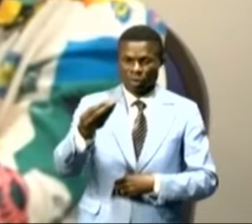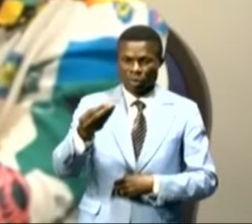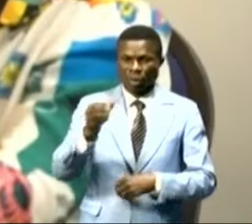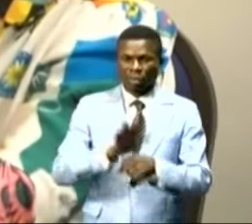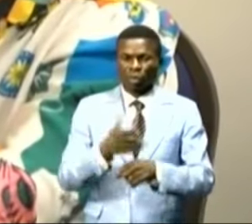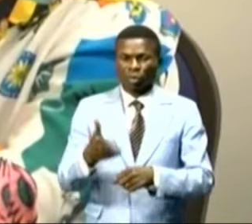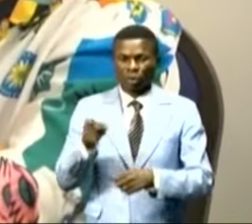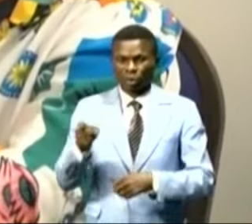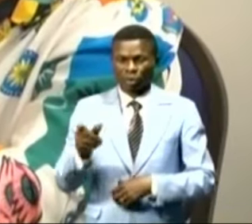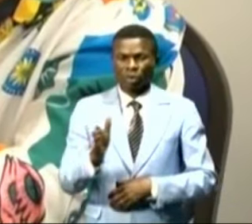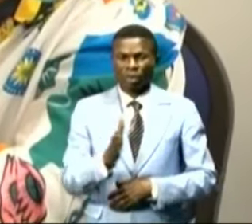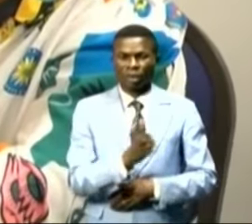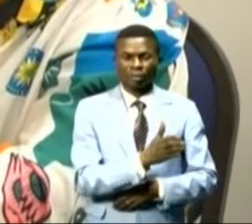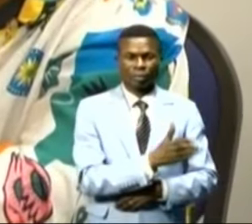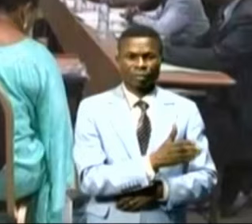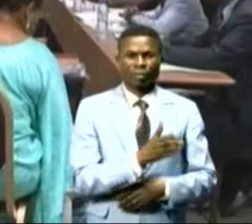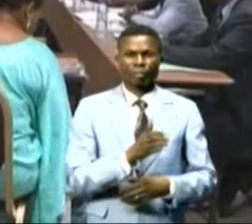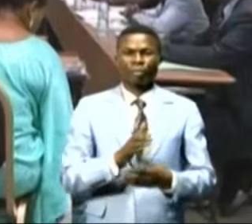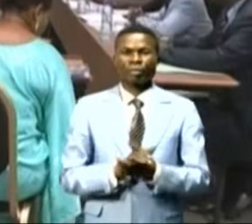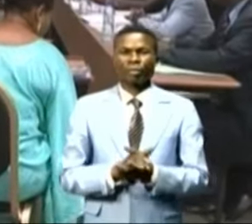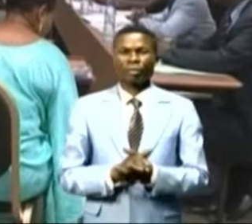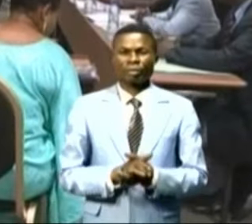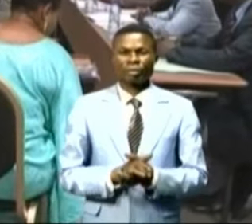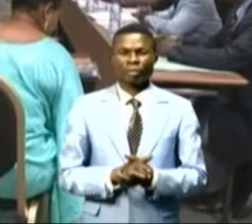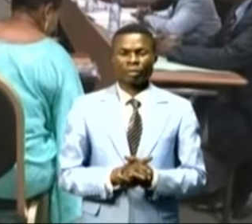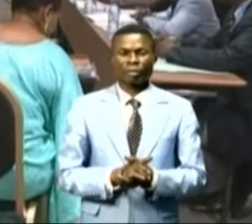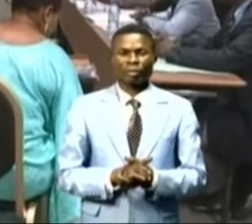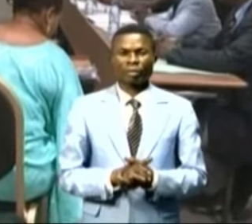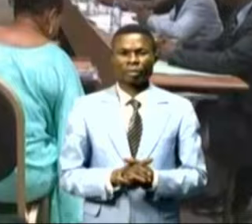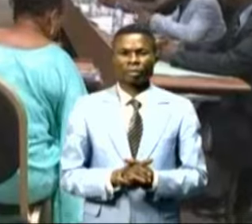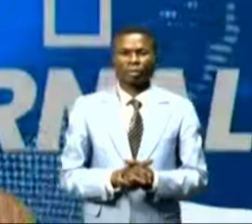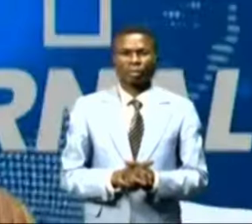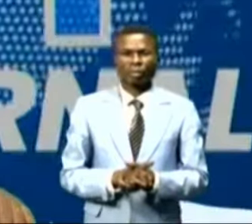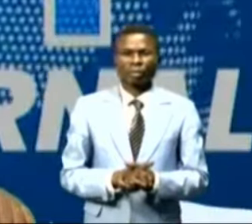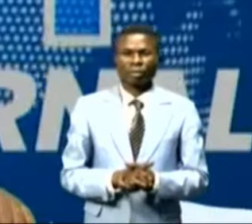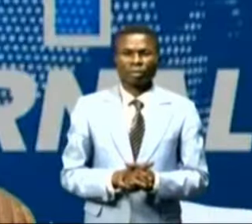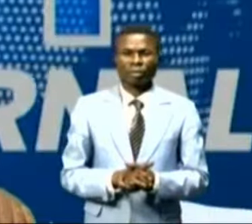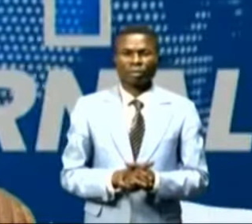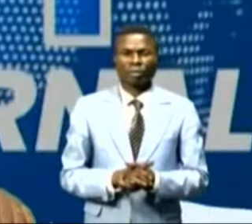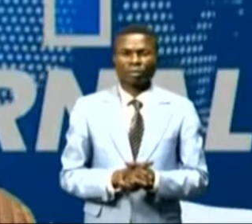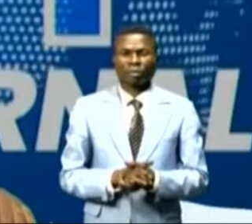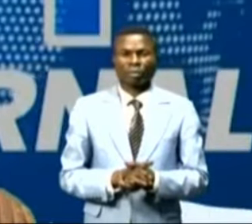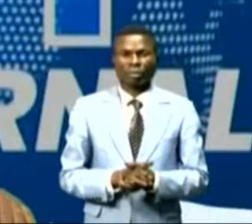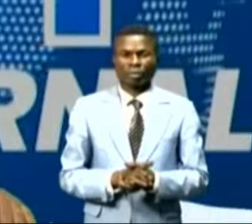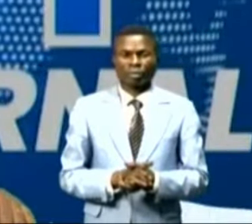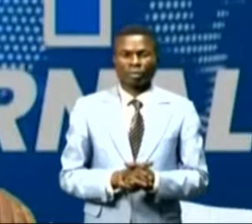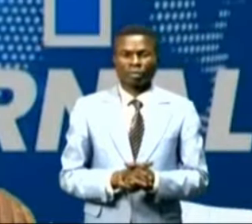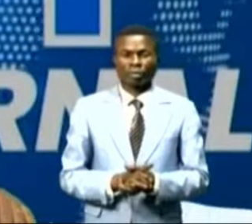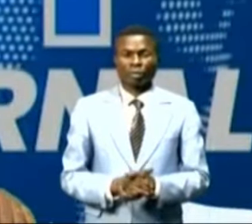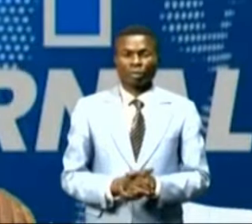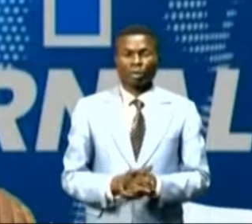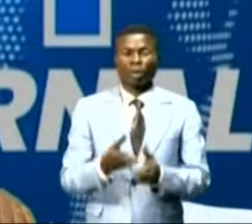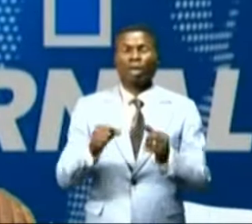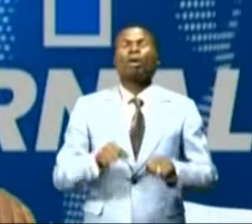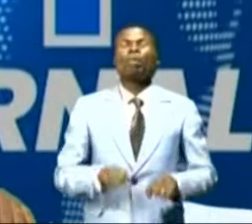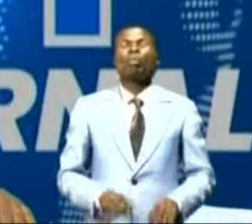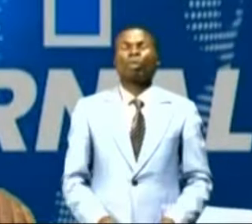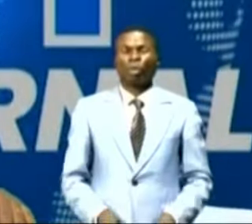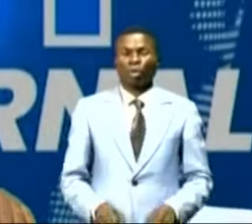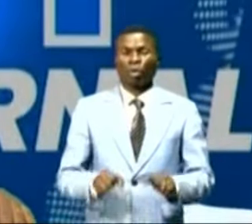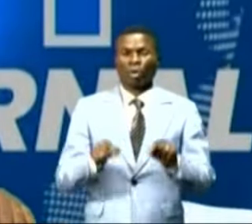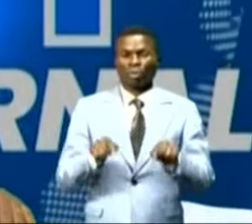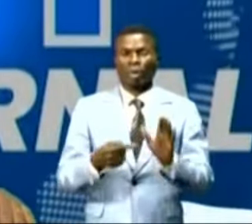l'entrepreneuriat d'un cadre légal et réglementaire moderne. Et une page noire dans ce